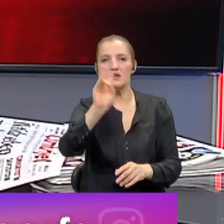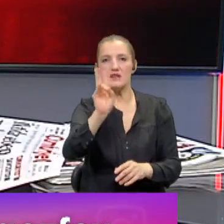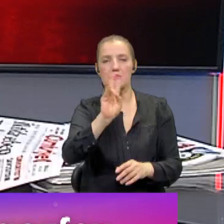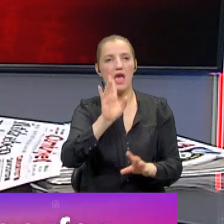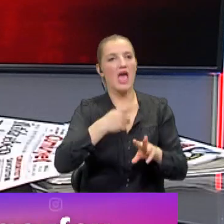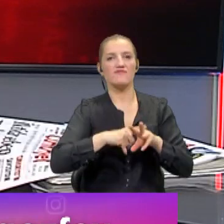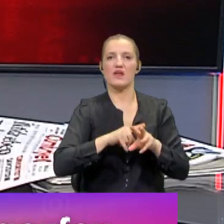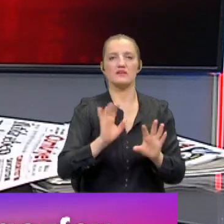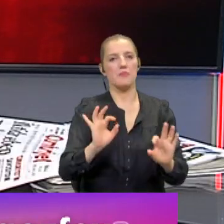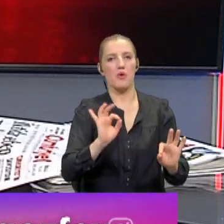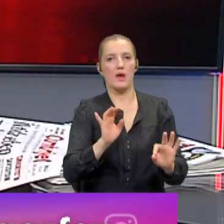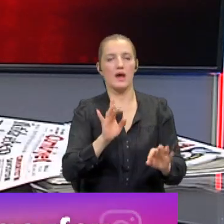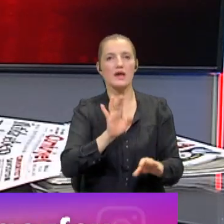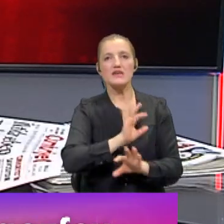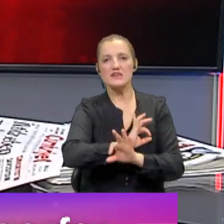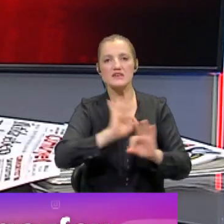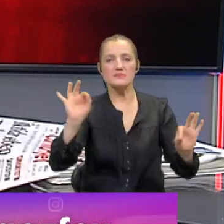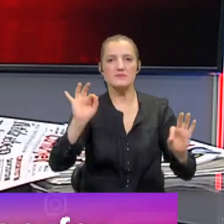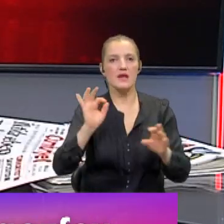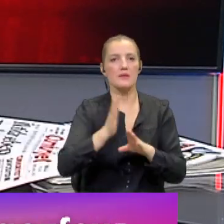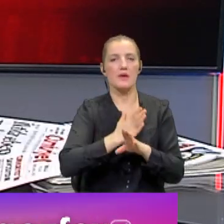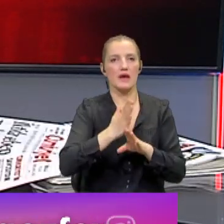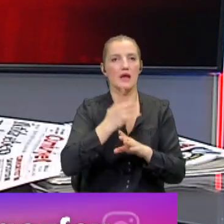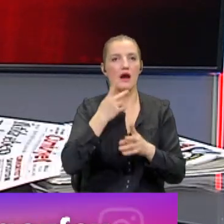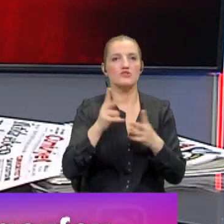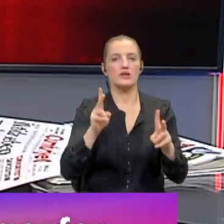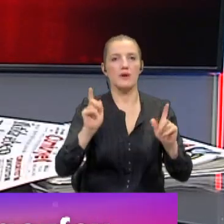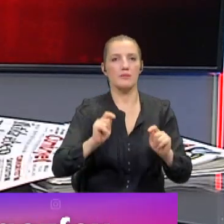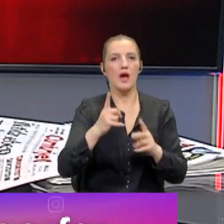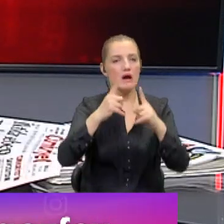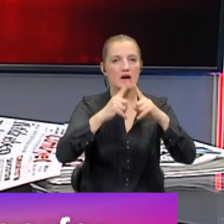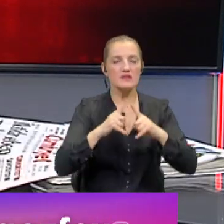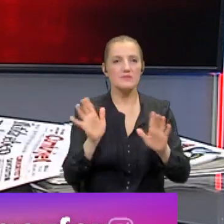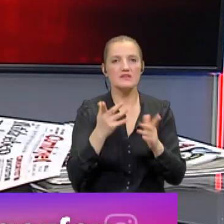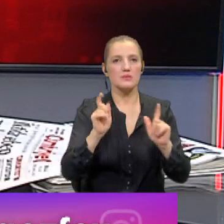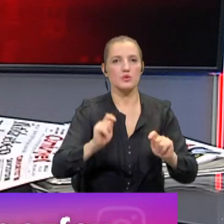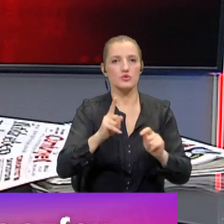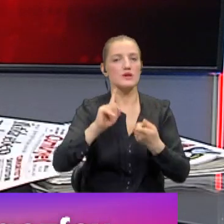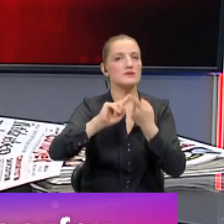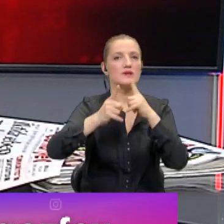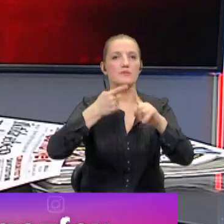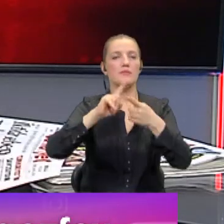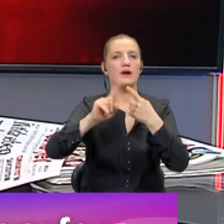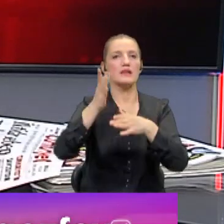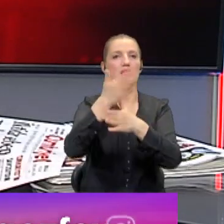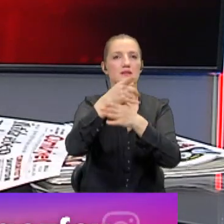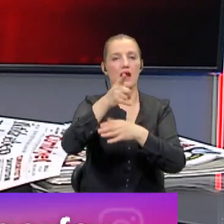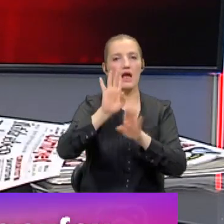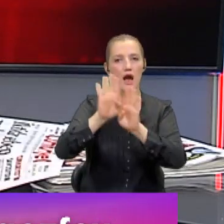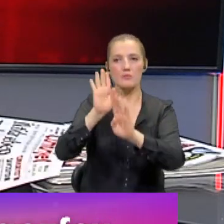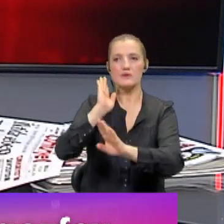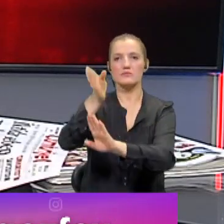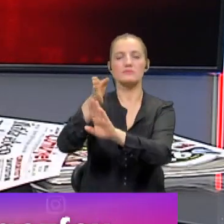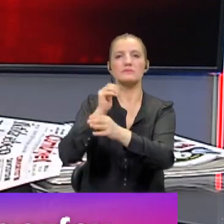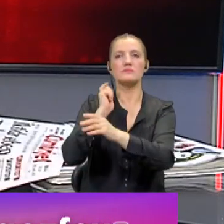enflasyon böyle kimseyle kendi marketin açıklanıyor ya Nasıl hesaplı yorsunuz diye bir siyasi partileri kapısına gidiyor